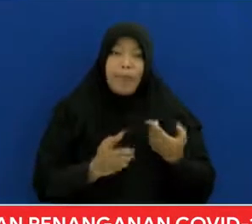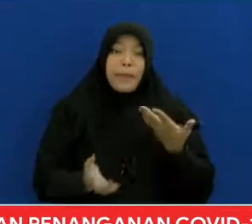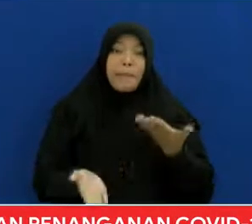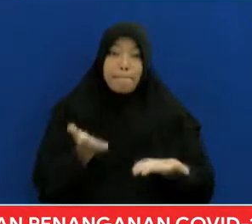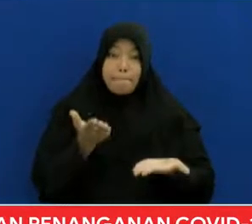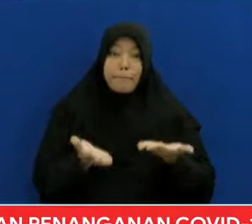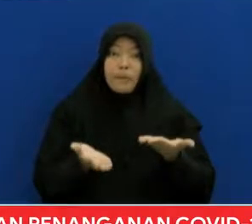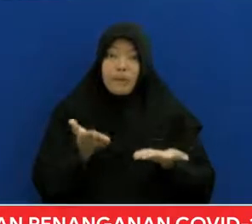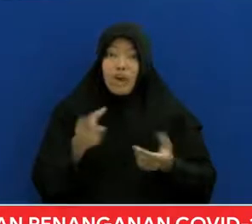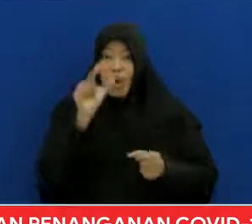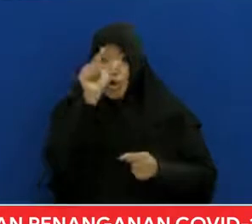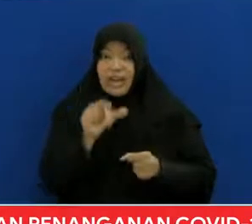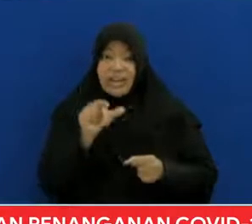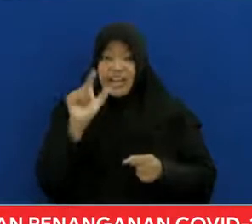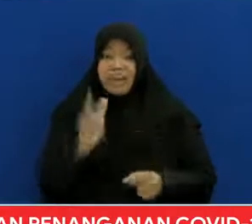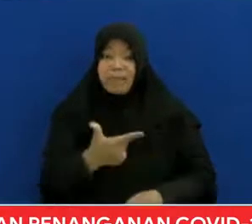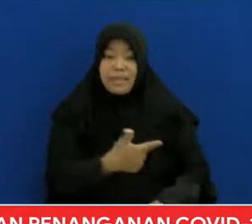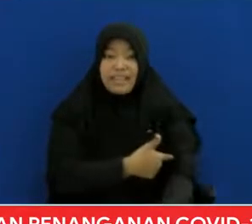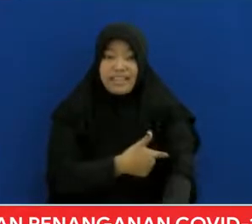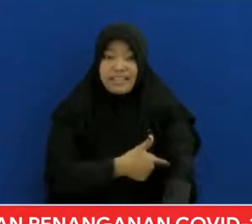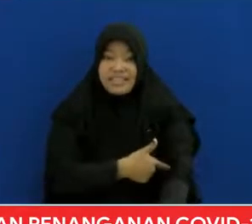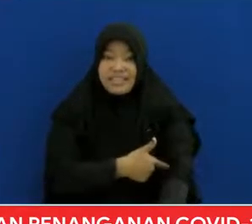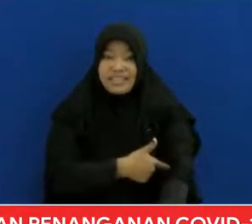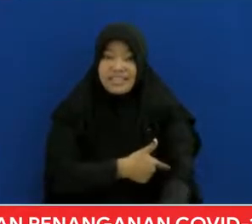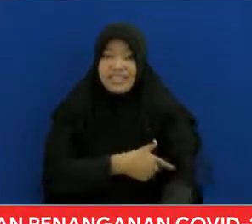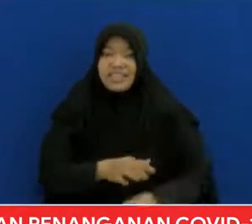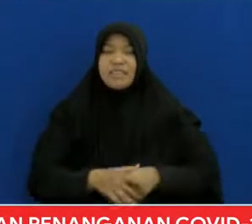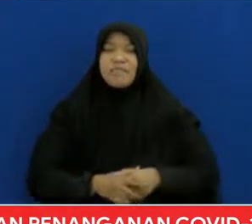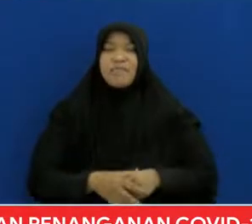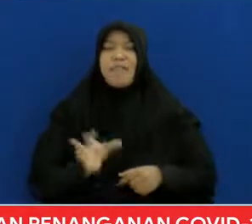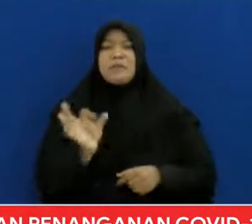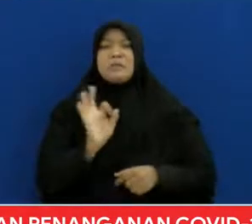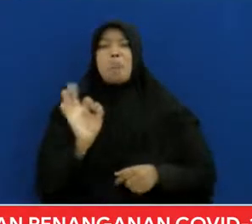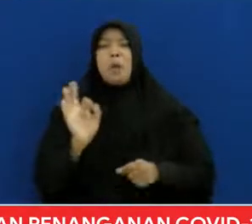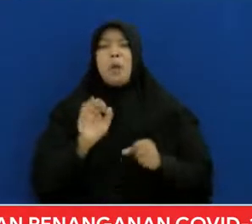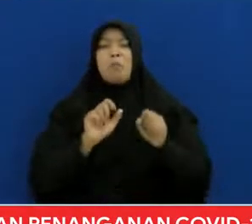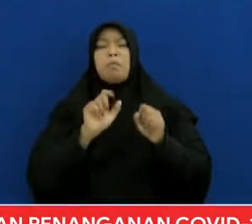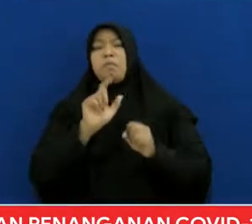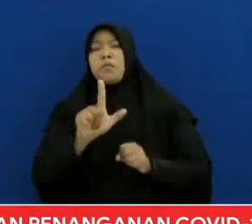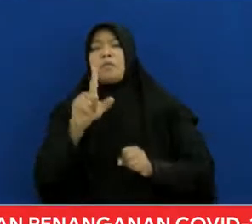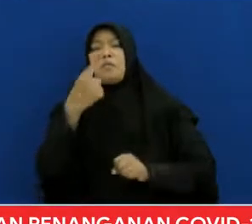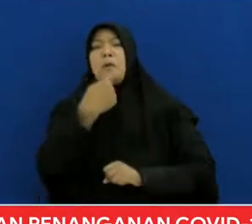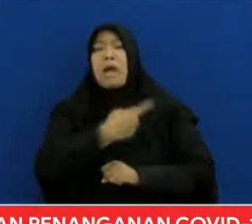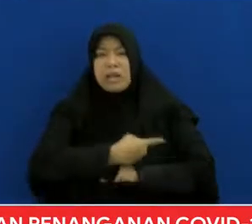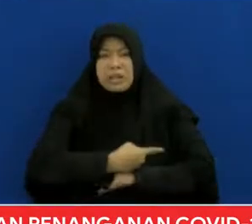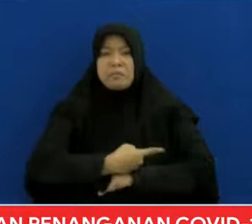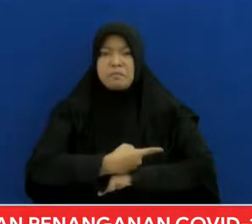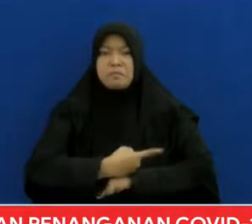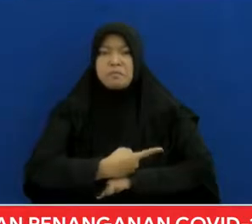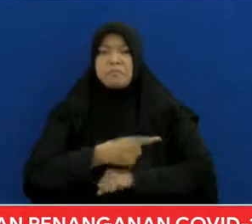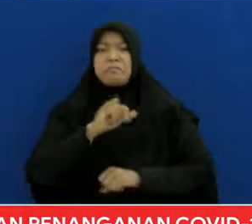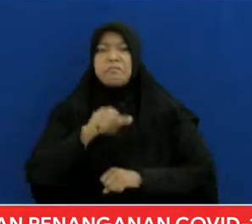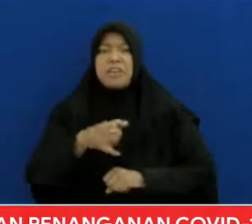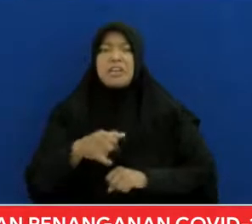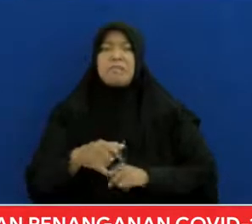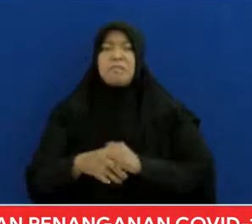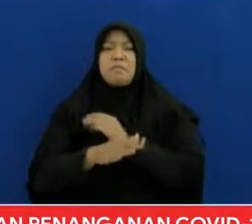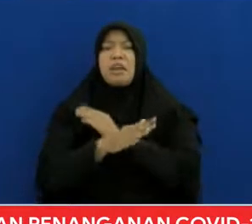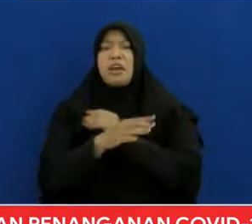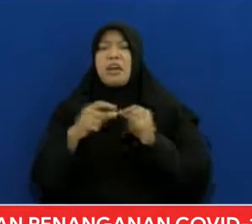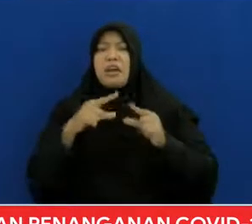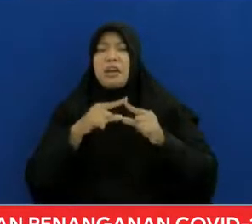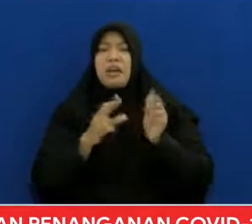mungkin saudara diperiksa rapid test pada saat sebelum 7 hari masa infeksi, sehingga antibodi